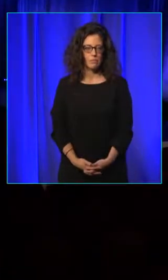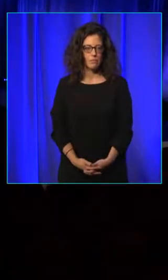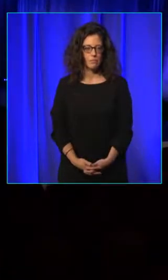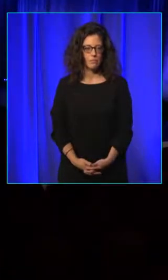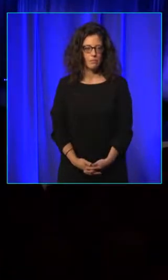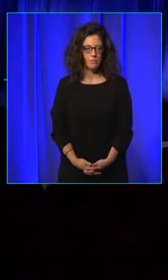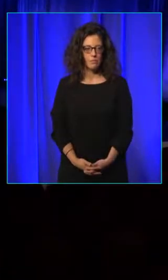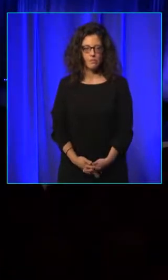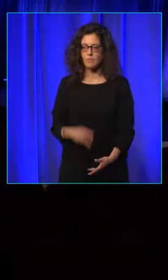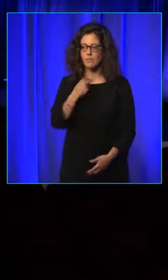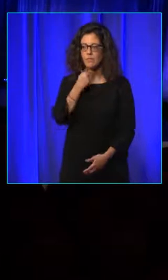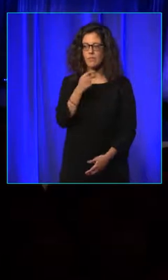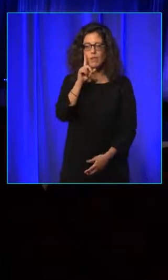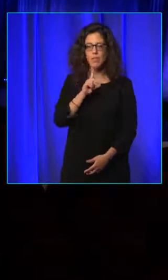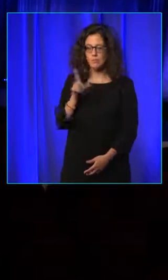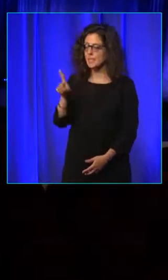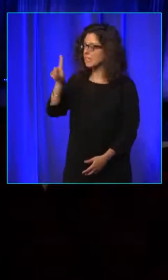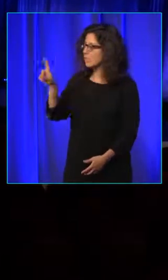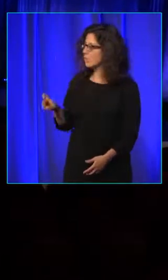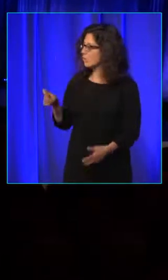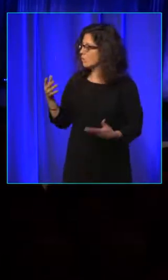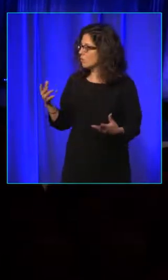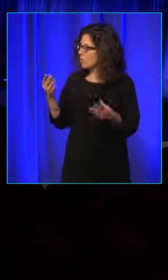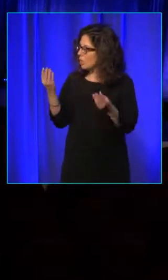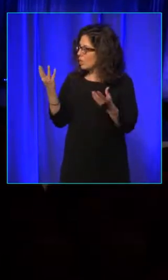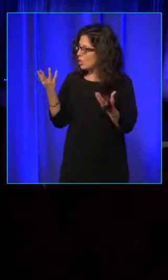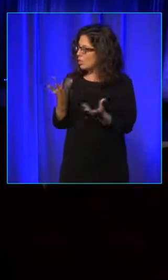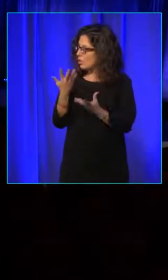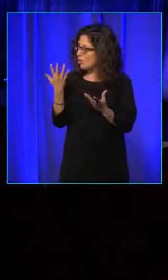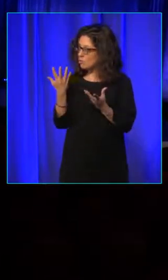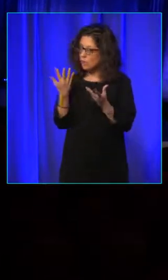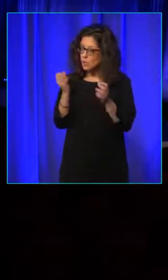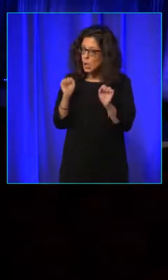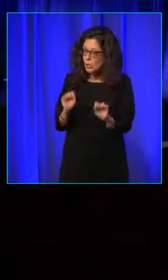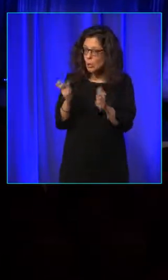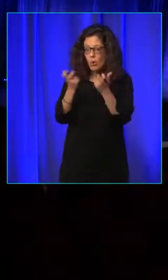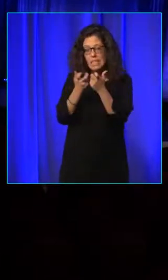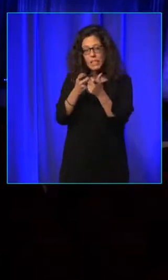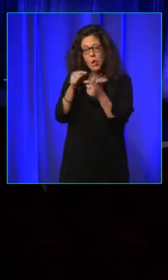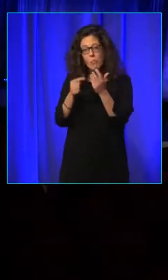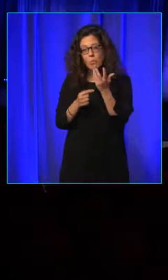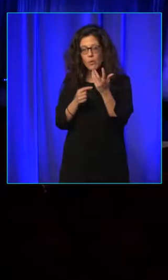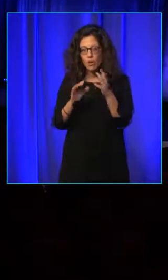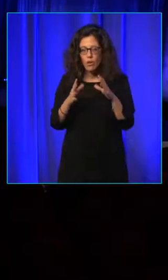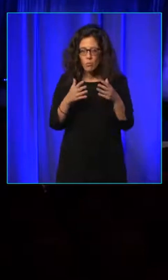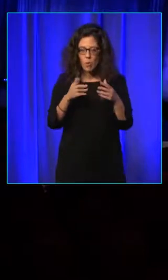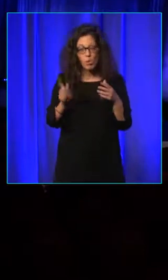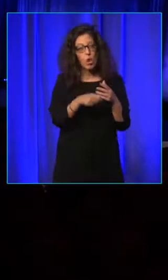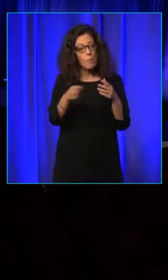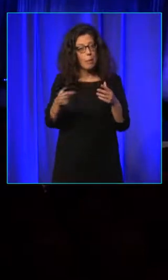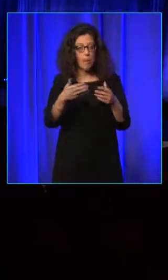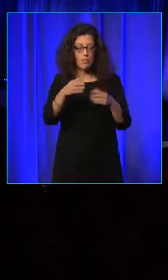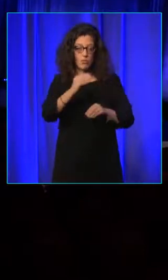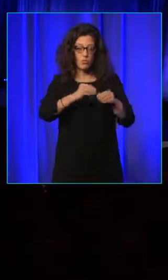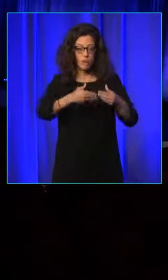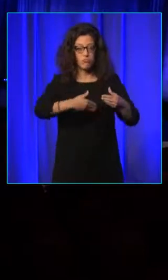Moi, j'avais une question. Est-ce que vous pouvez nous donner des exemples de temps gagné en récupération, en fait, avec cette